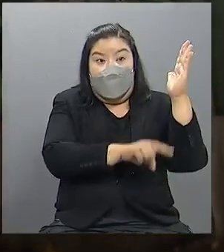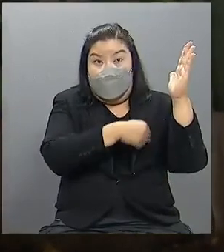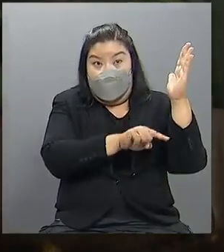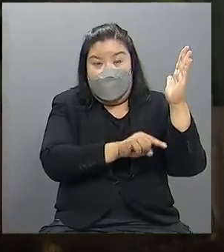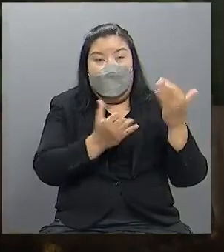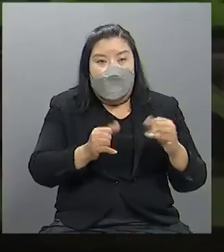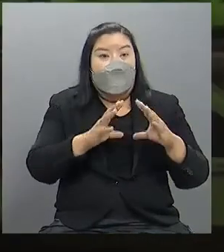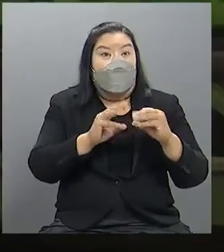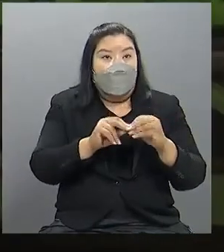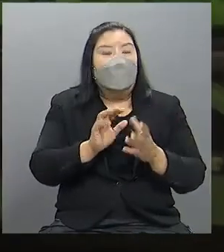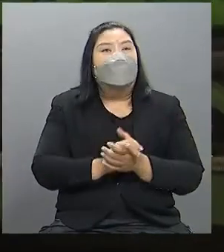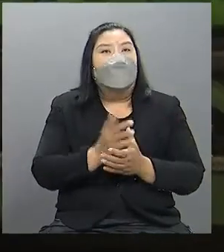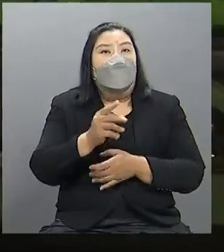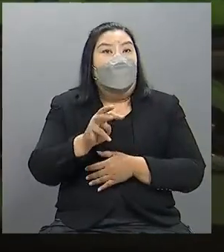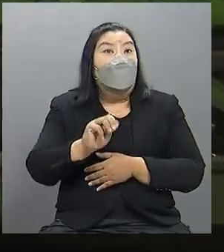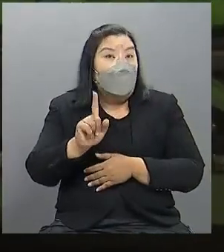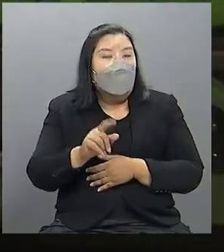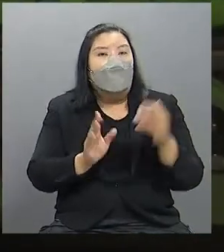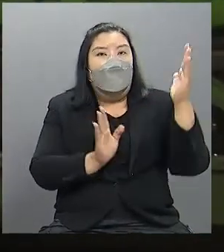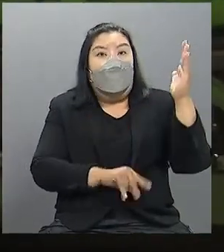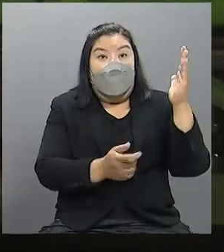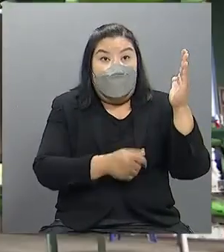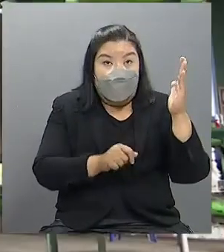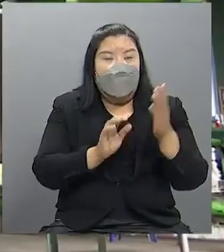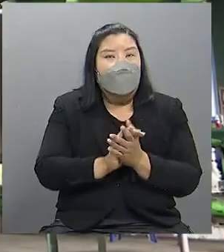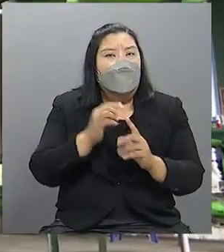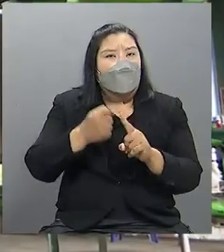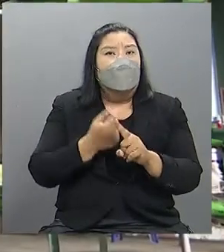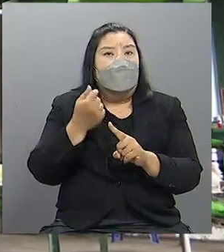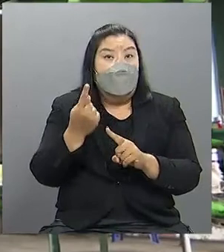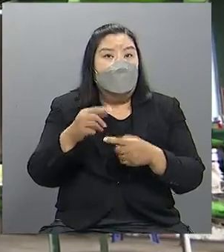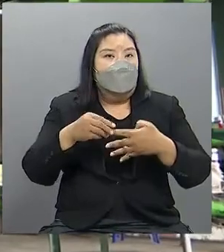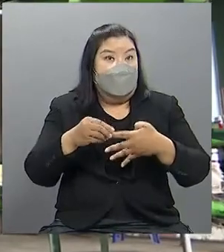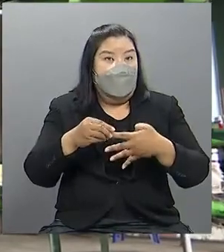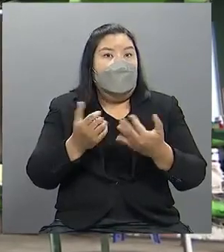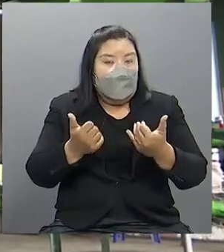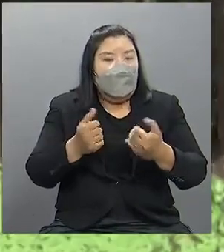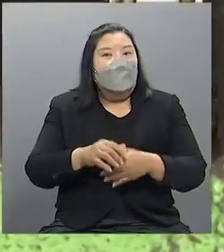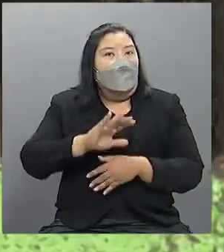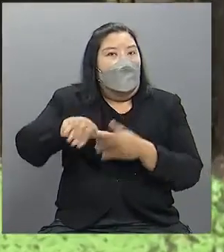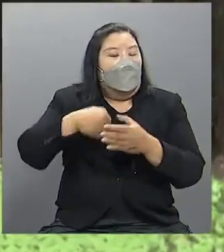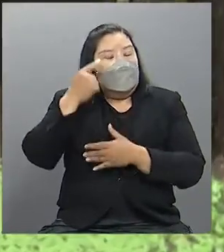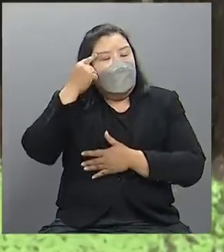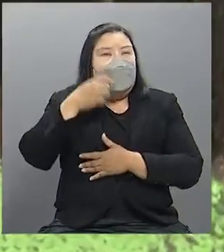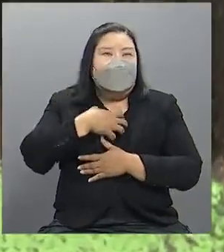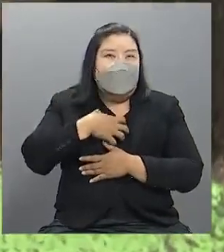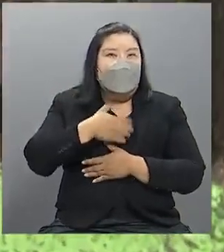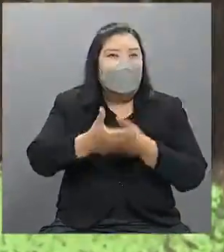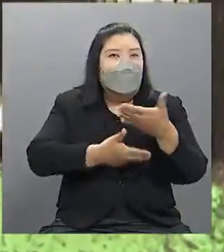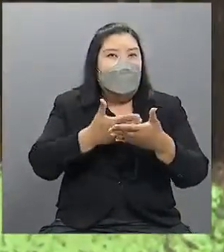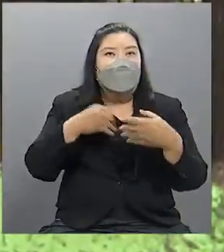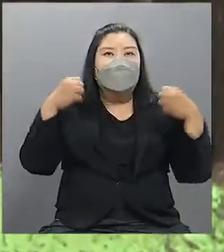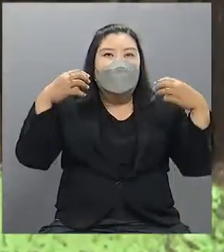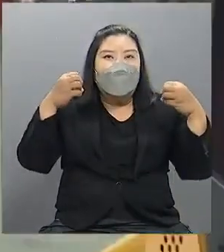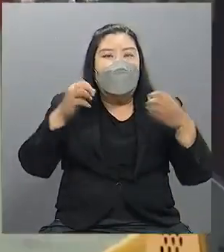สัญจรที่จังหวัดกระบี่เมื่อต้นเดือนพฤศจิกายนที่ผ่านมาทำให้ผู้ประกอบการเริ่มมีความหวังขึ้นอีกครั้งหลังส่งเสียงสะท้อนถึงนายก